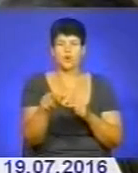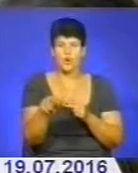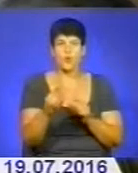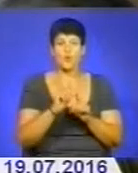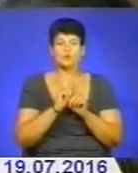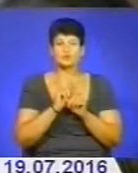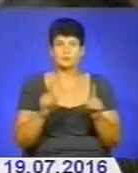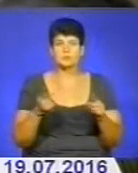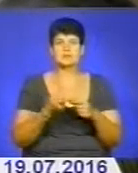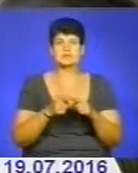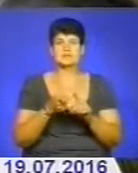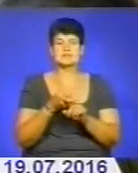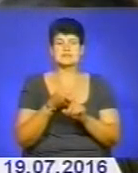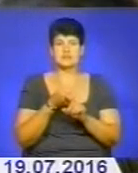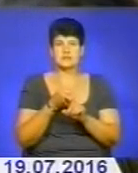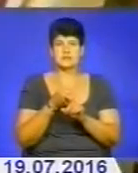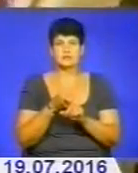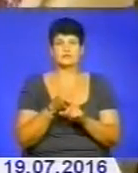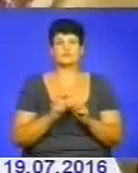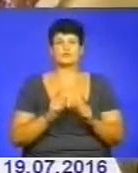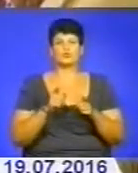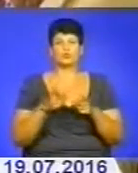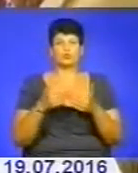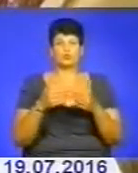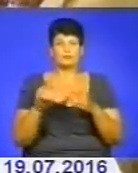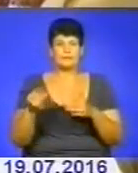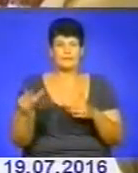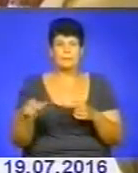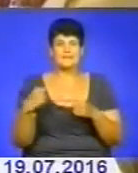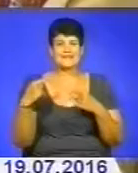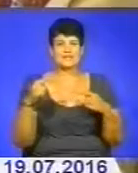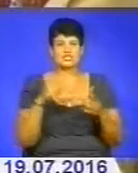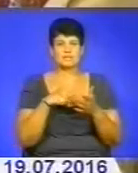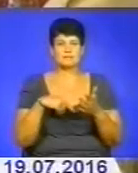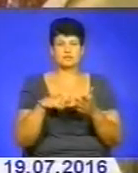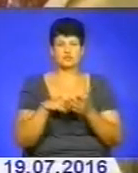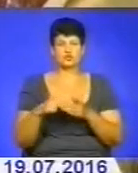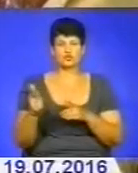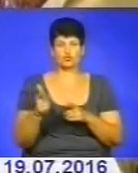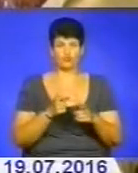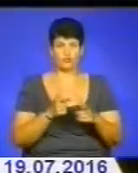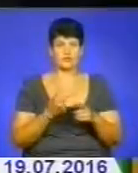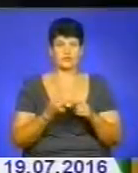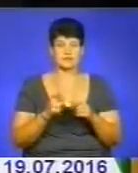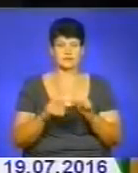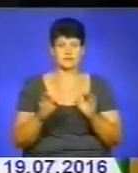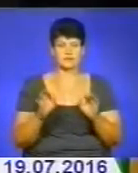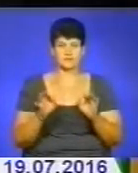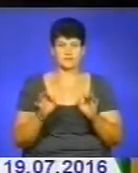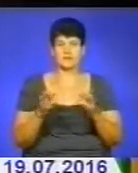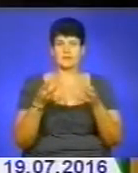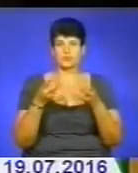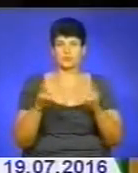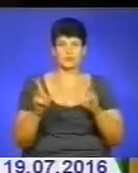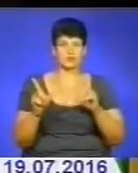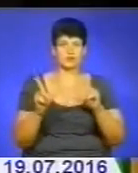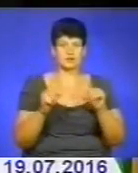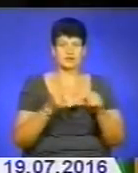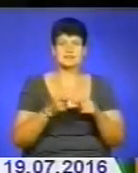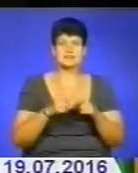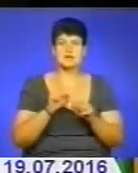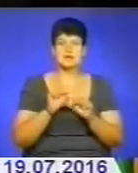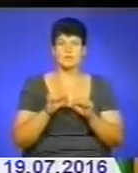це стосується абітурієнтів з інших міст. Та чи готовий сайт електронного вступу до повноцінного функціонування? Не потрібно їхати, це можна